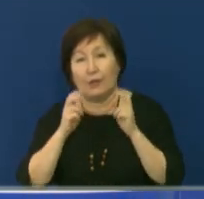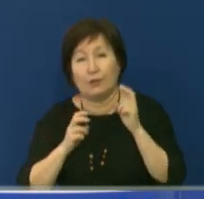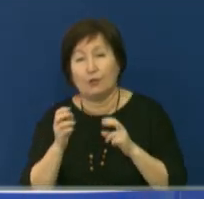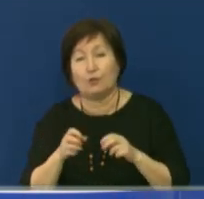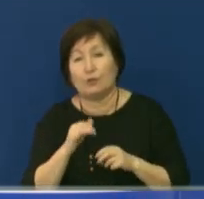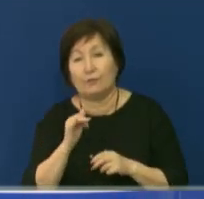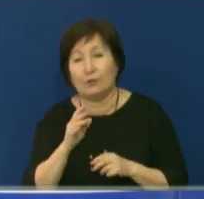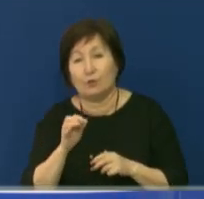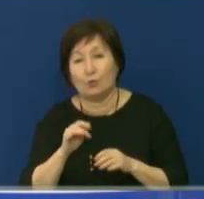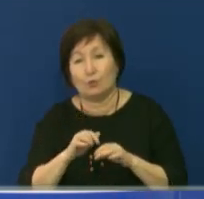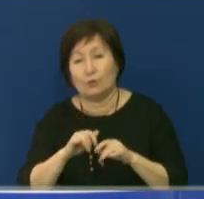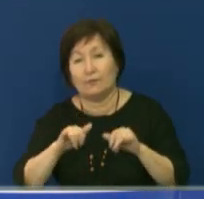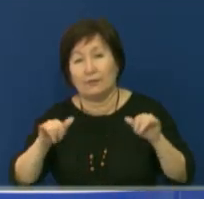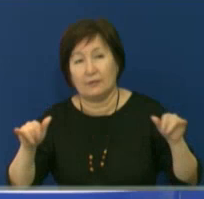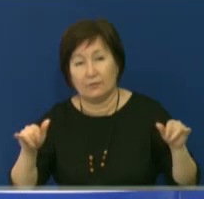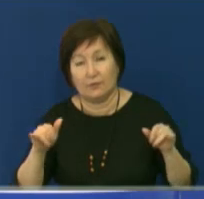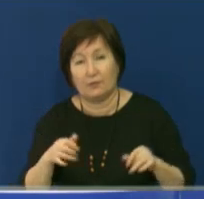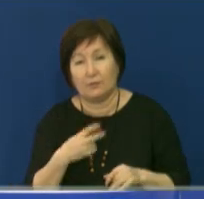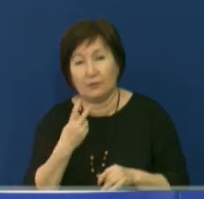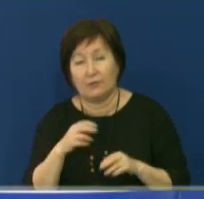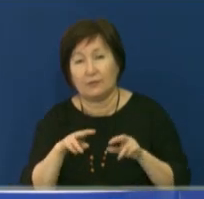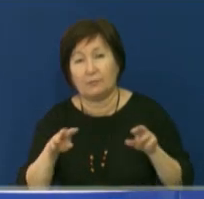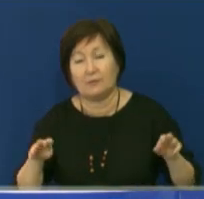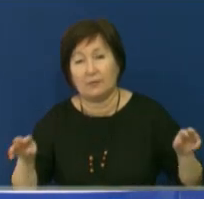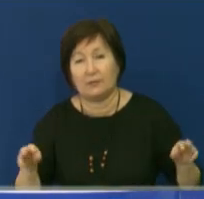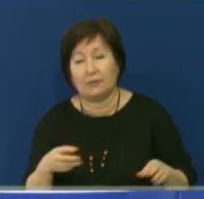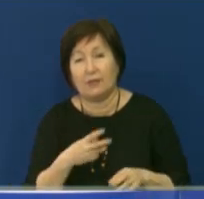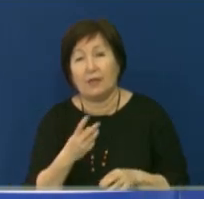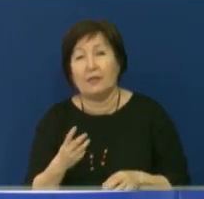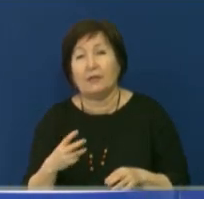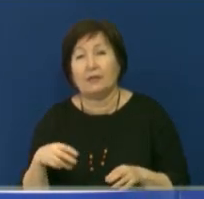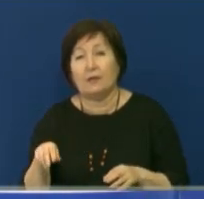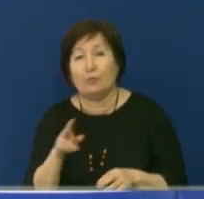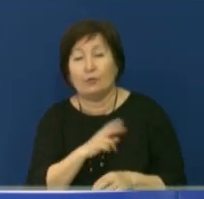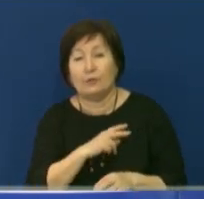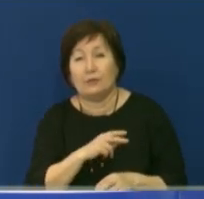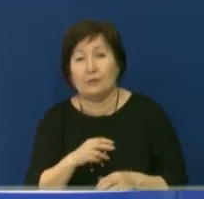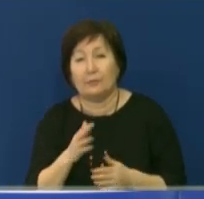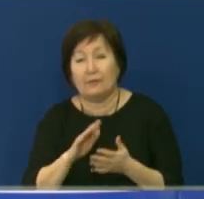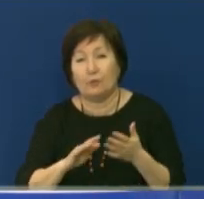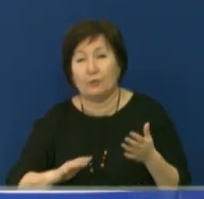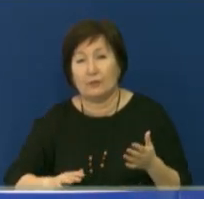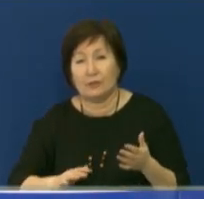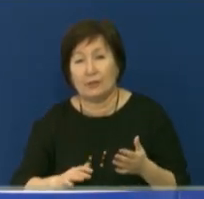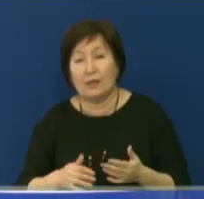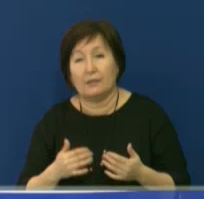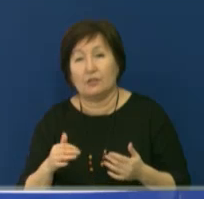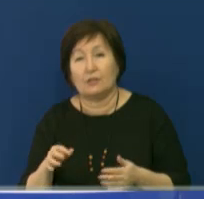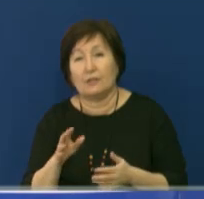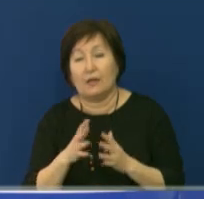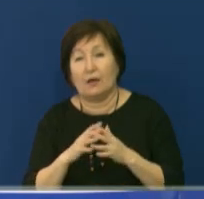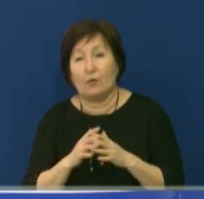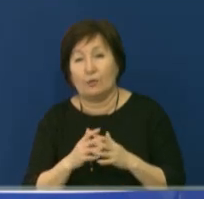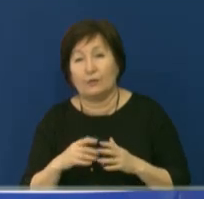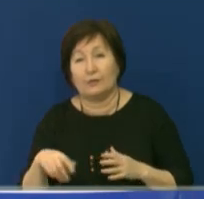министрлігі өңірдің инфрақұрылымдық дамуы бойынша жұмыс жүргізуде. Биыл Шығыс Қазақстан облысының ауылдық елді мекендерінде тұрғын үй